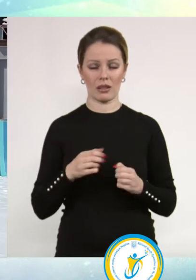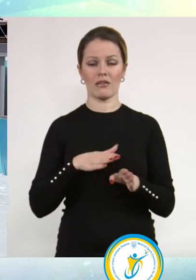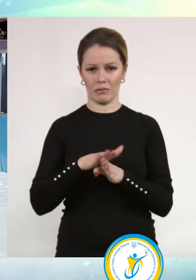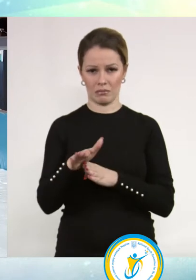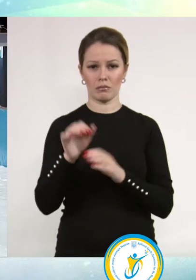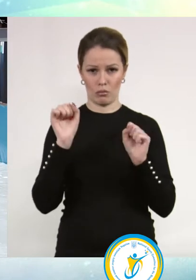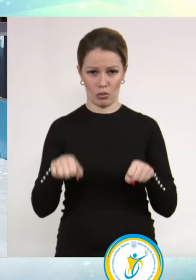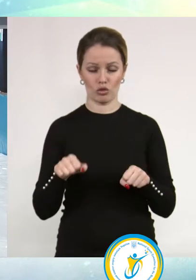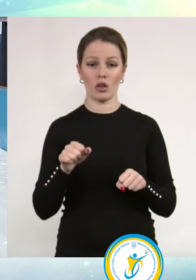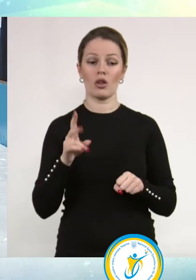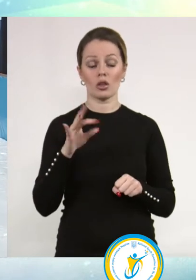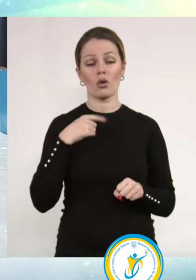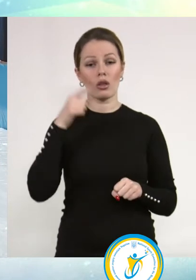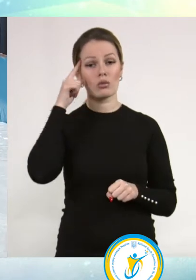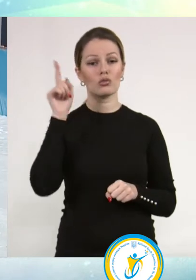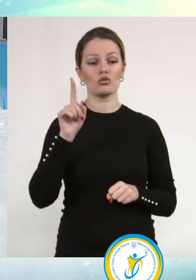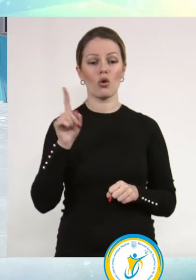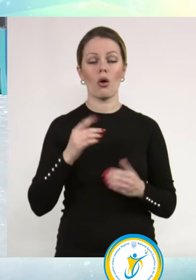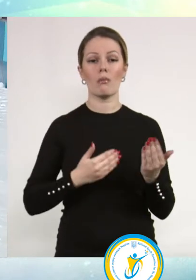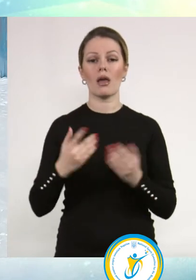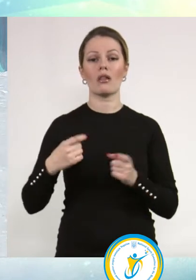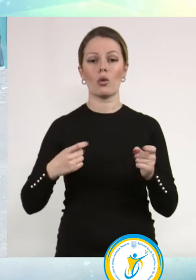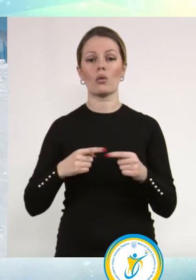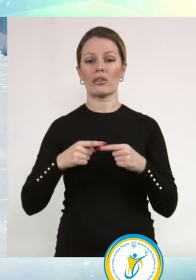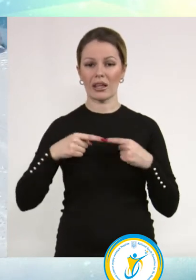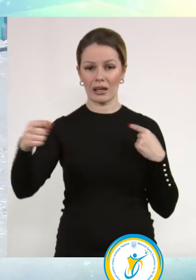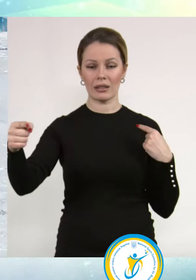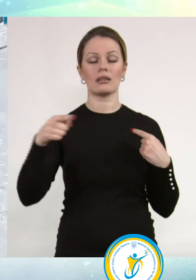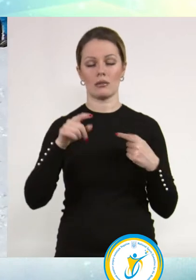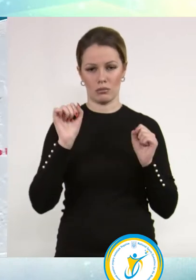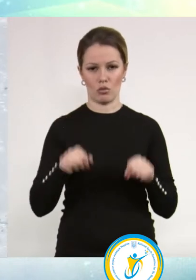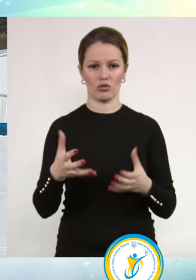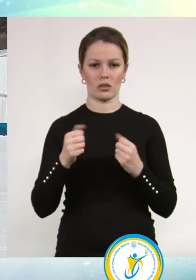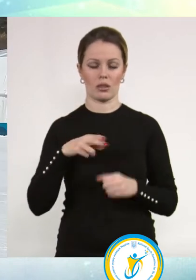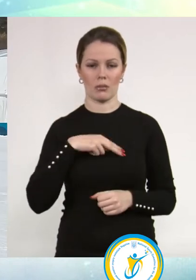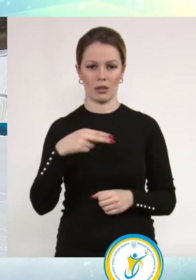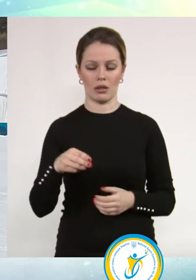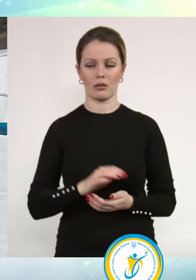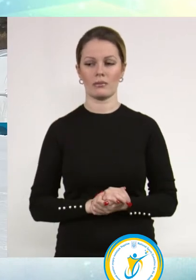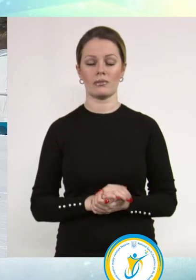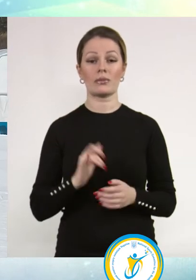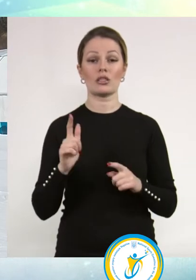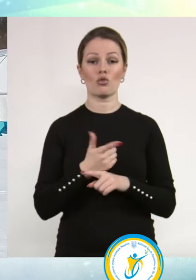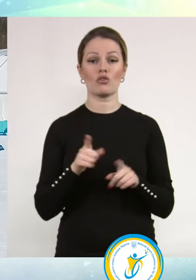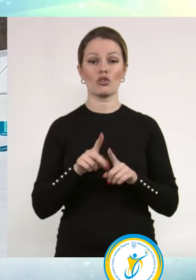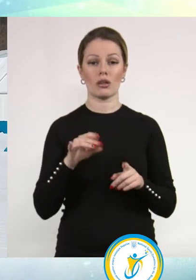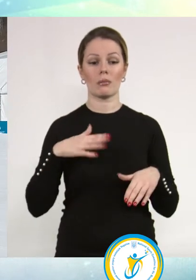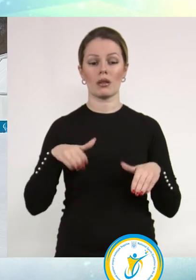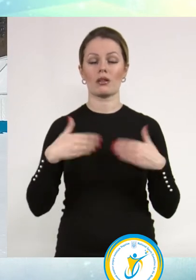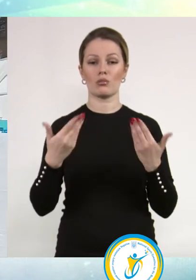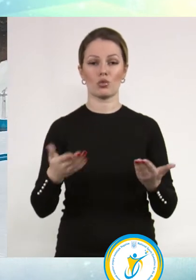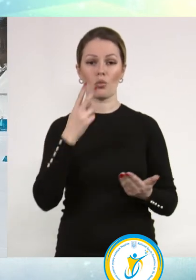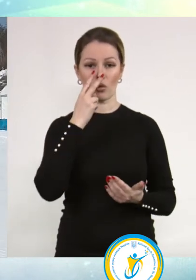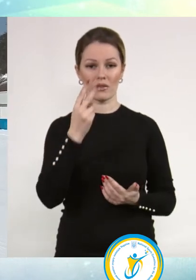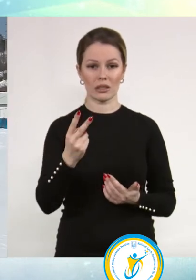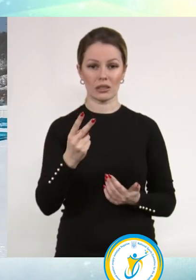нього це виходить, я не знаю. Але я думаю, що біатлон длинний, він медаль візьме. Ну і знову ж